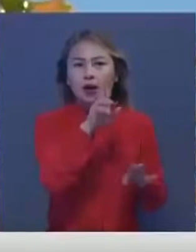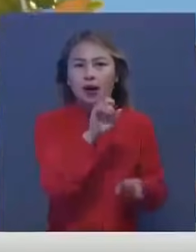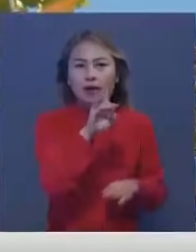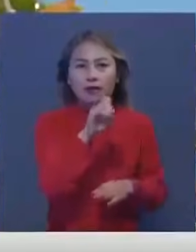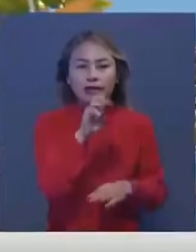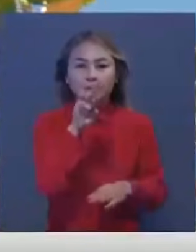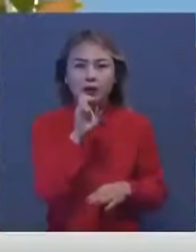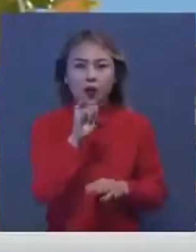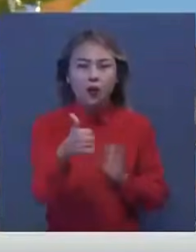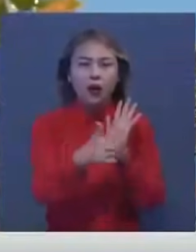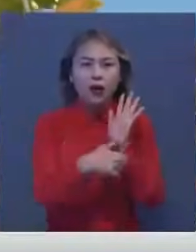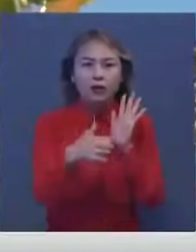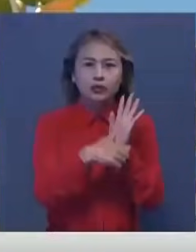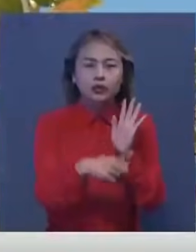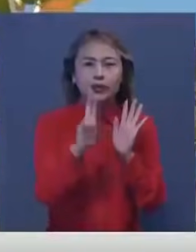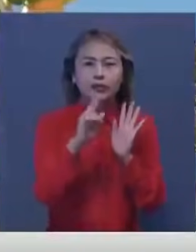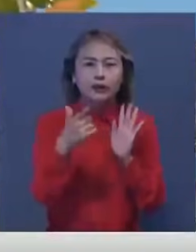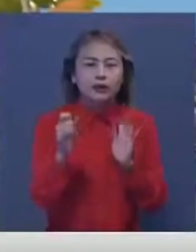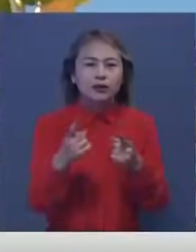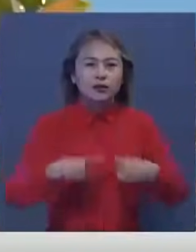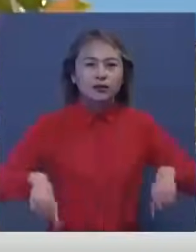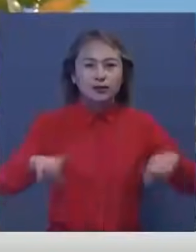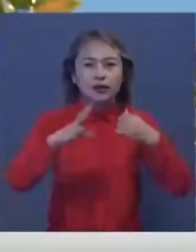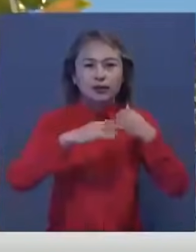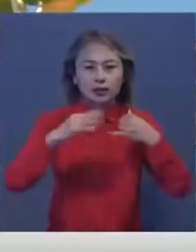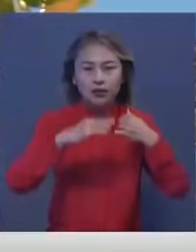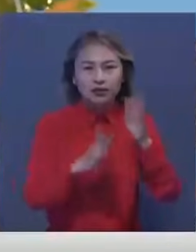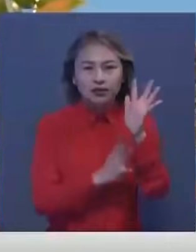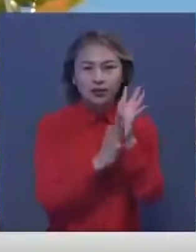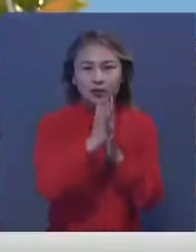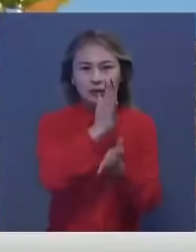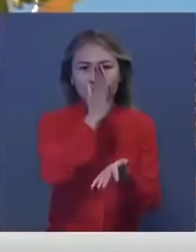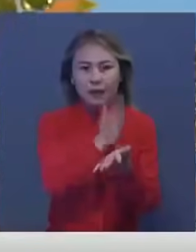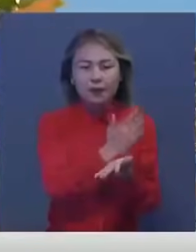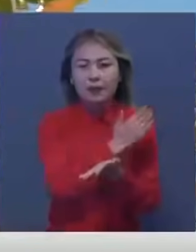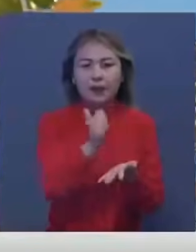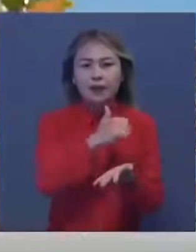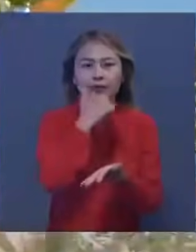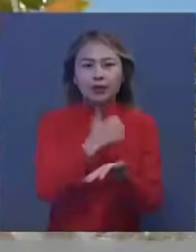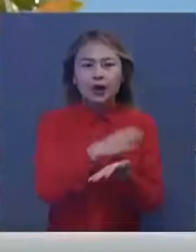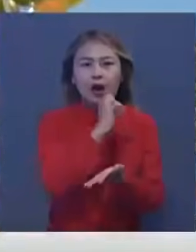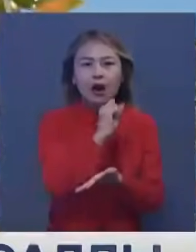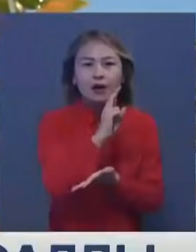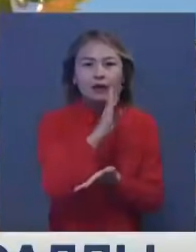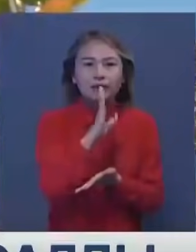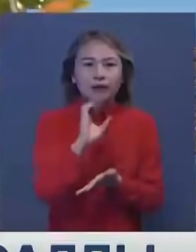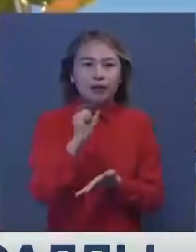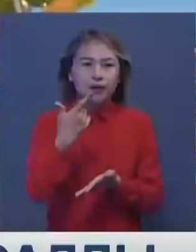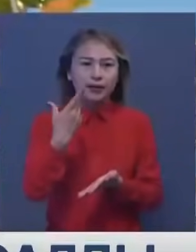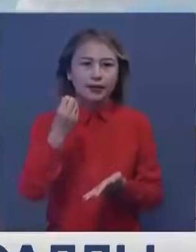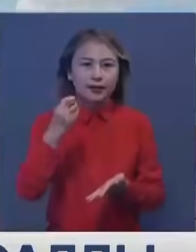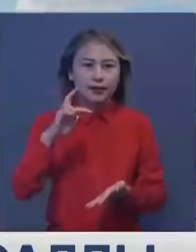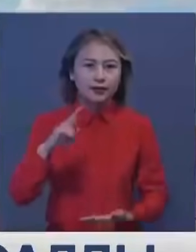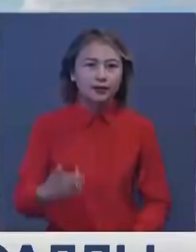етегіндегі 600 гектар алқапта мынадай жайқалып, мақсары өсіп тұр. Мұның барсыры аквагель технологиясында, дейді